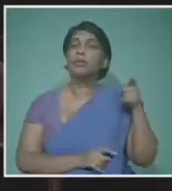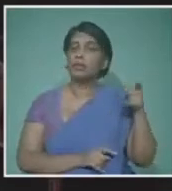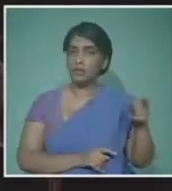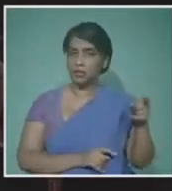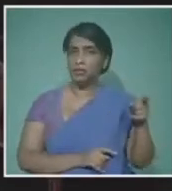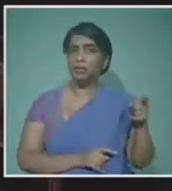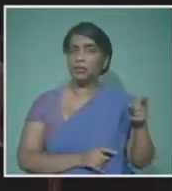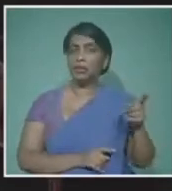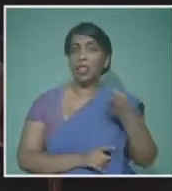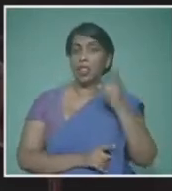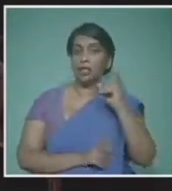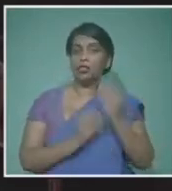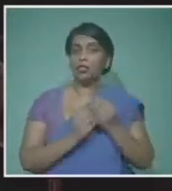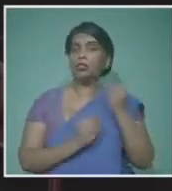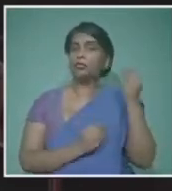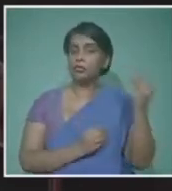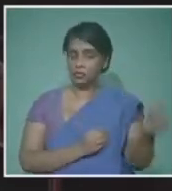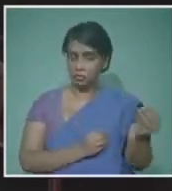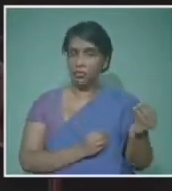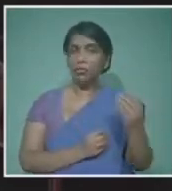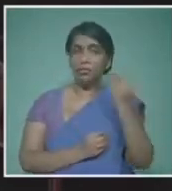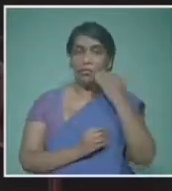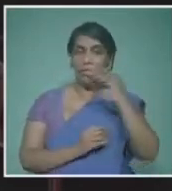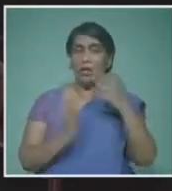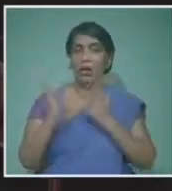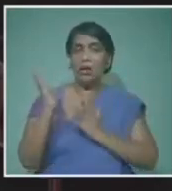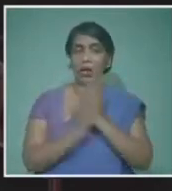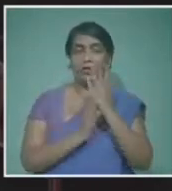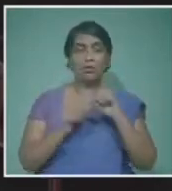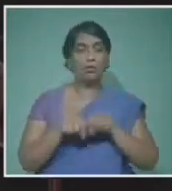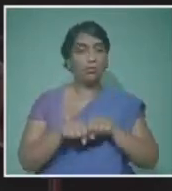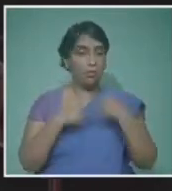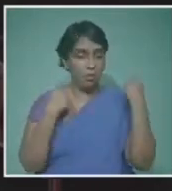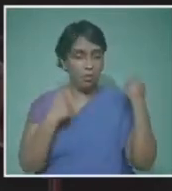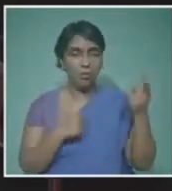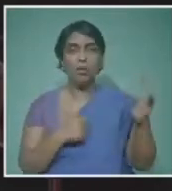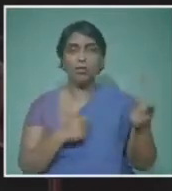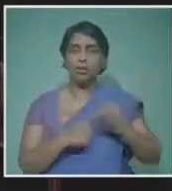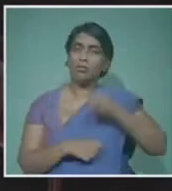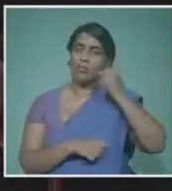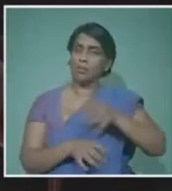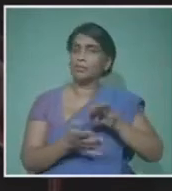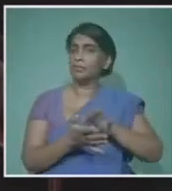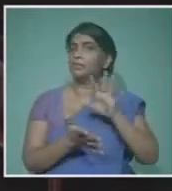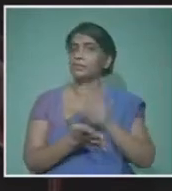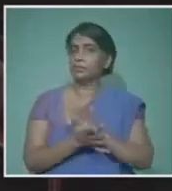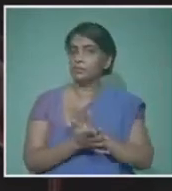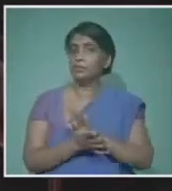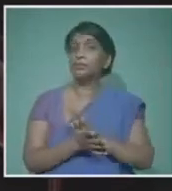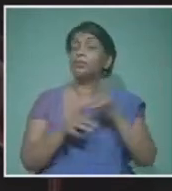විනිසුරුතුමන්ටත් දඬුවම් ලබා දෙන්නත් සිවිල් අයිතිවාසිකම් උල්ලංඝනය කරන්නත් නියෝග කරලා තිබුණා.